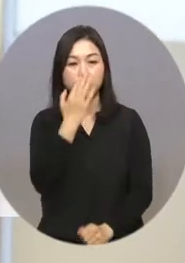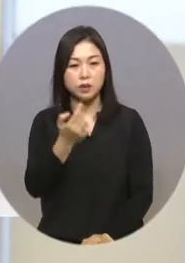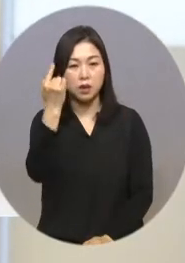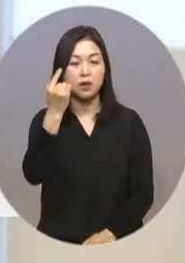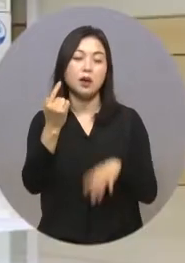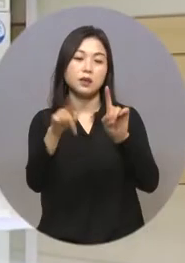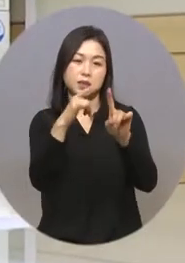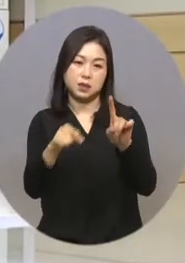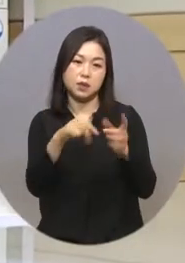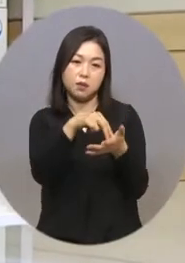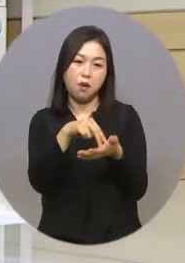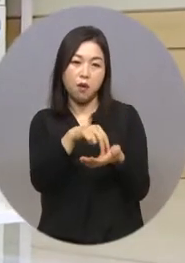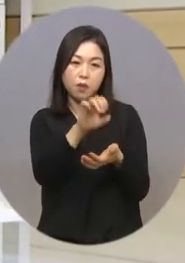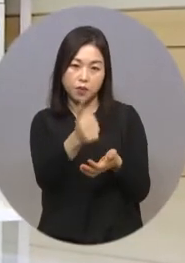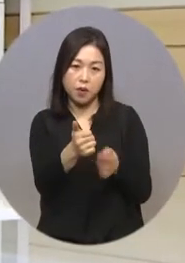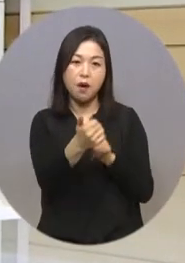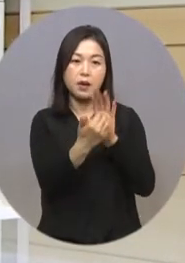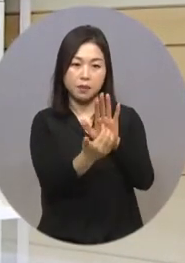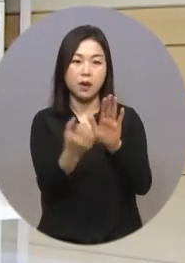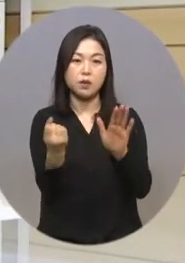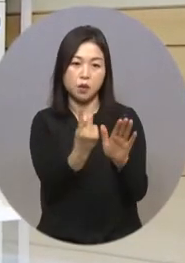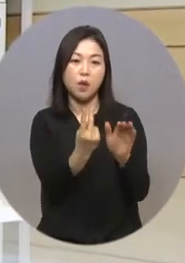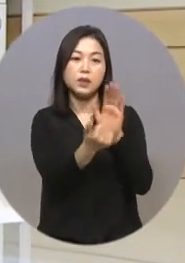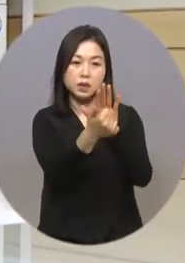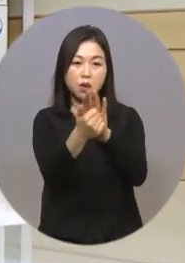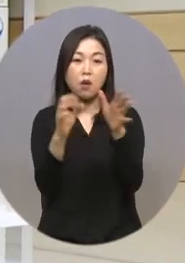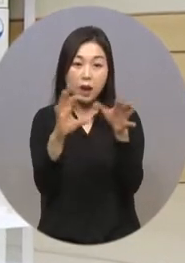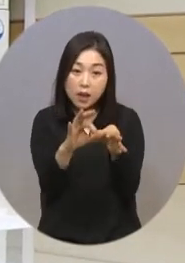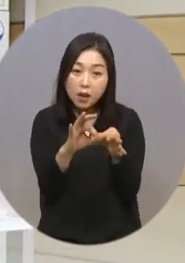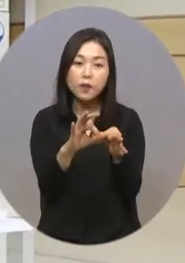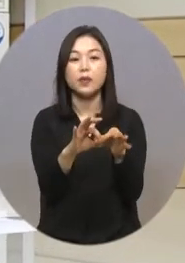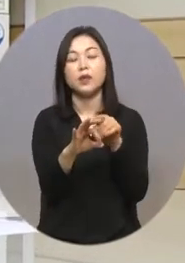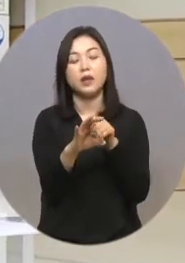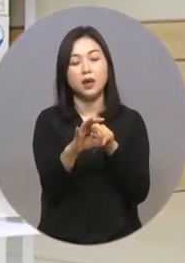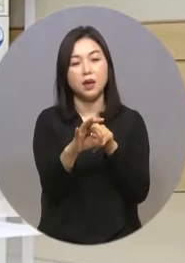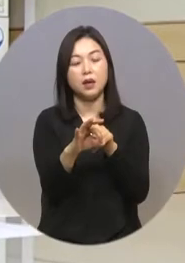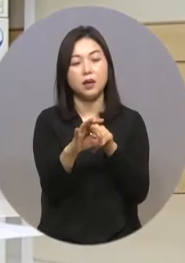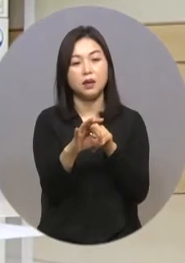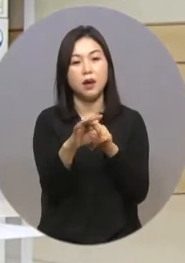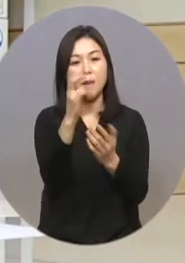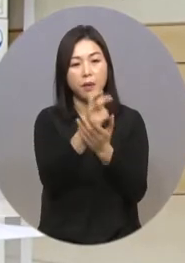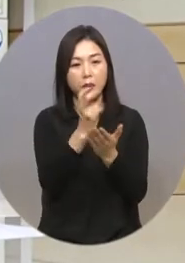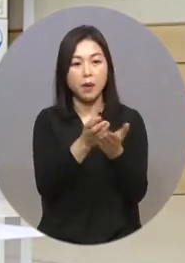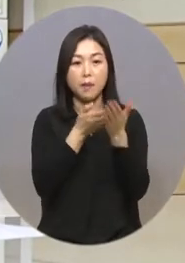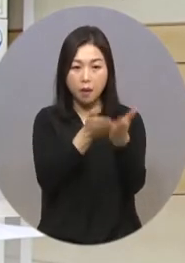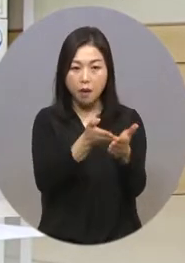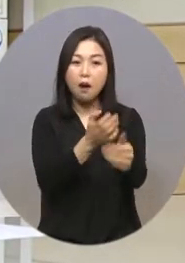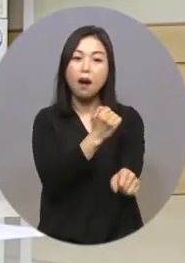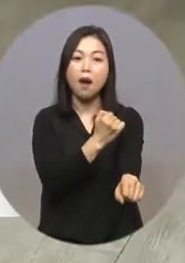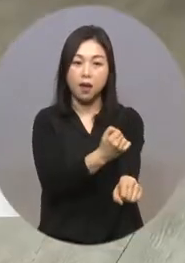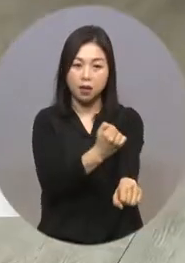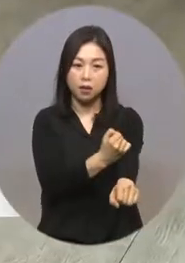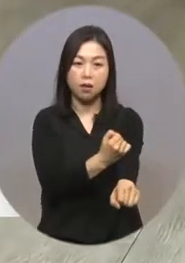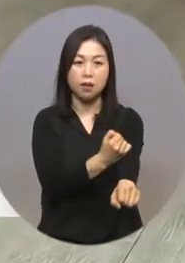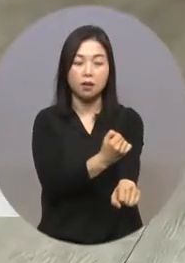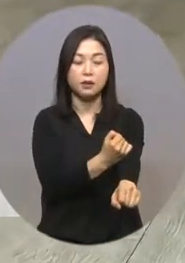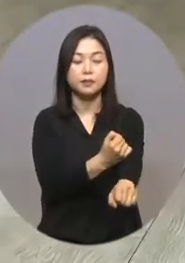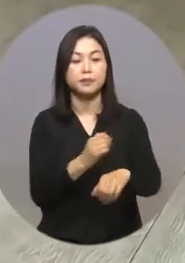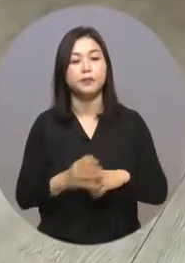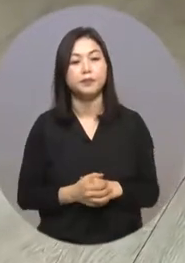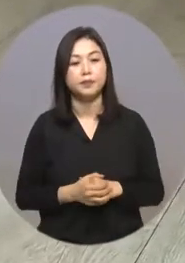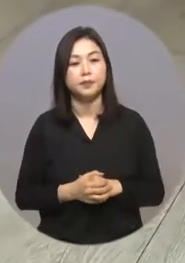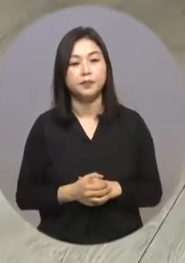지원에 관한 조리 아니 의결된 순천 c 고독사 예방 의 한 걸음 다가서게 되십니다 이 조례안은